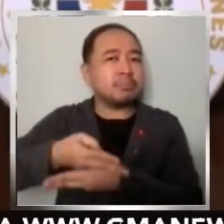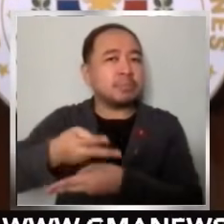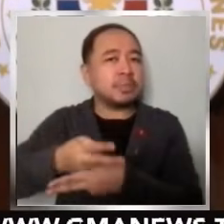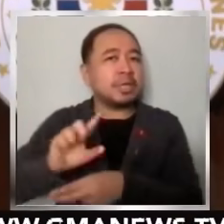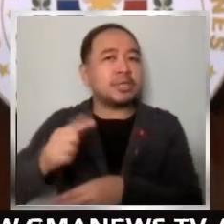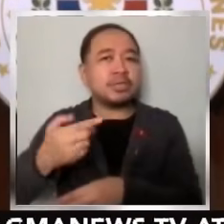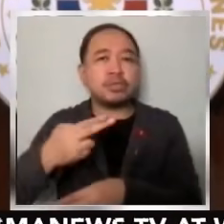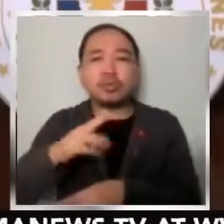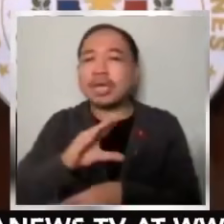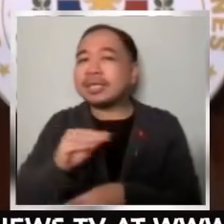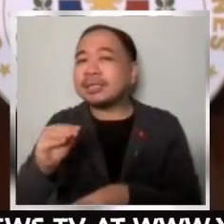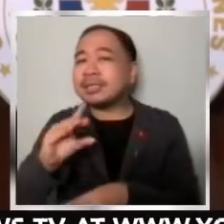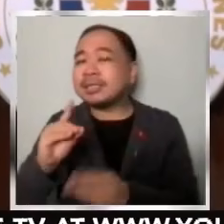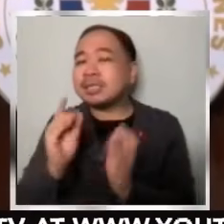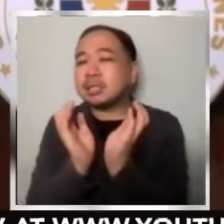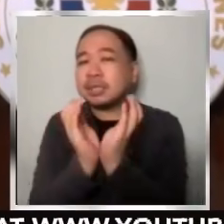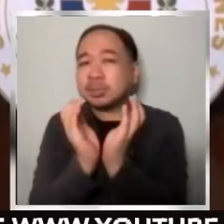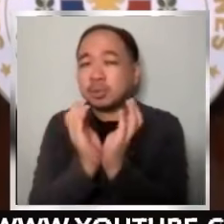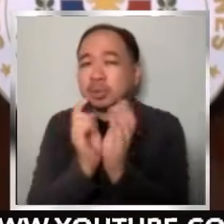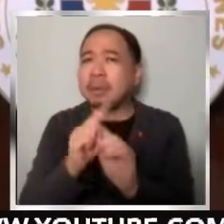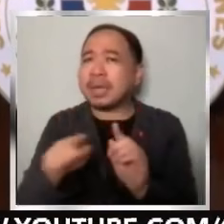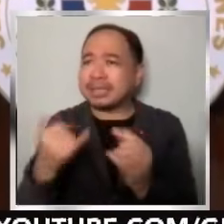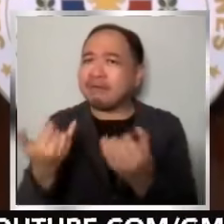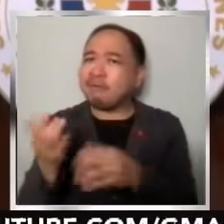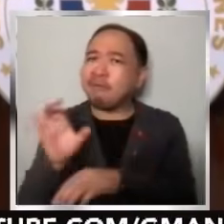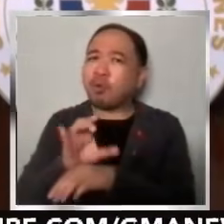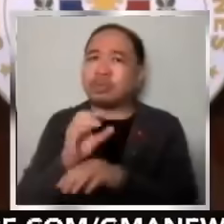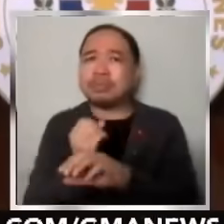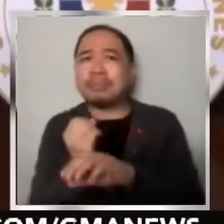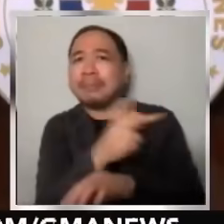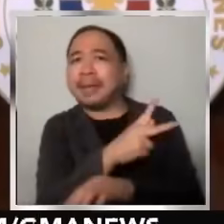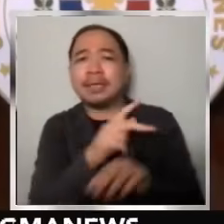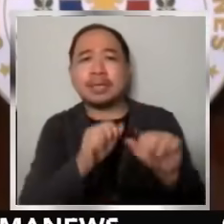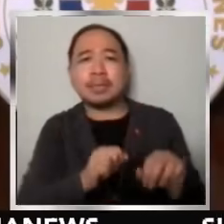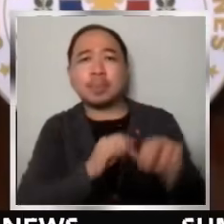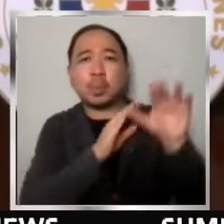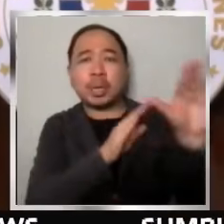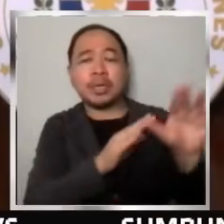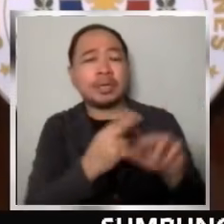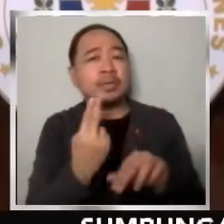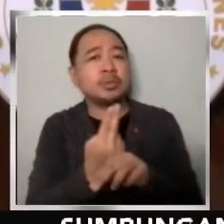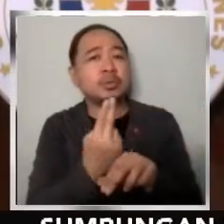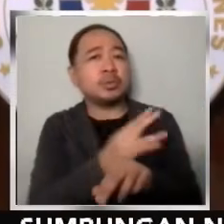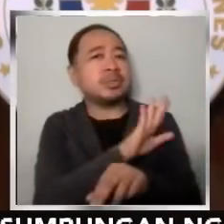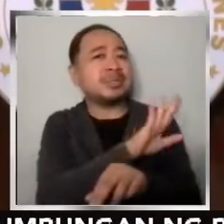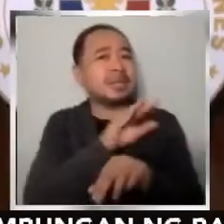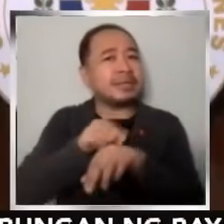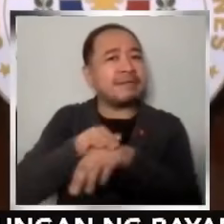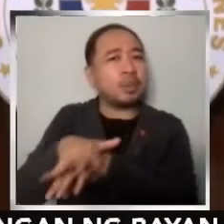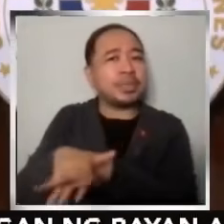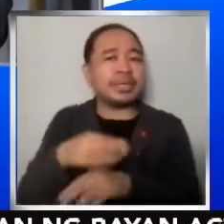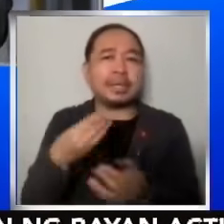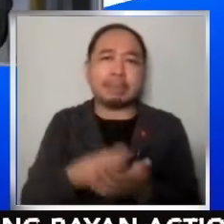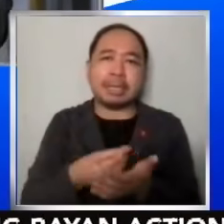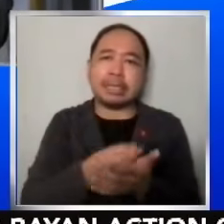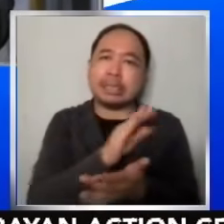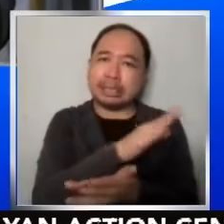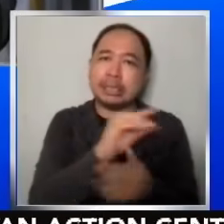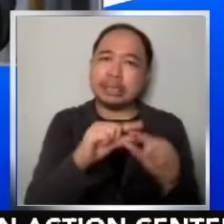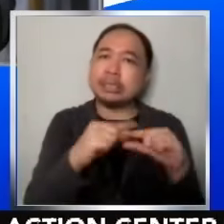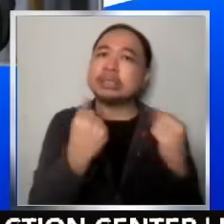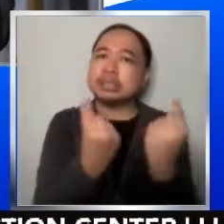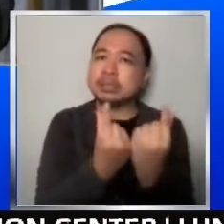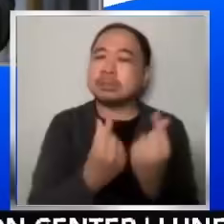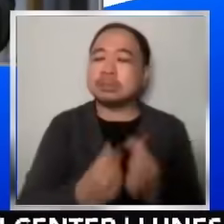daw ay pilit na ibinabalik sa bundok itong mga menor de edad na ito gamit umano ang impluensya at pera ng grupo. Emil? Maraming